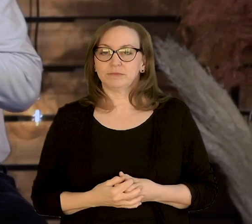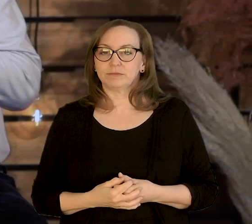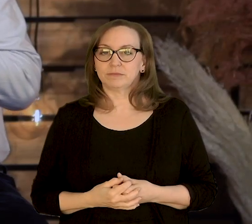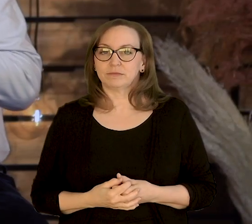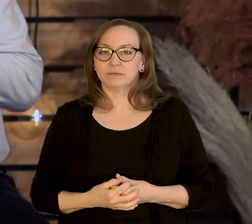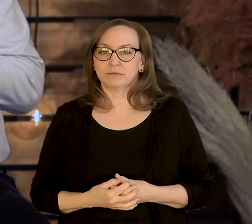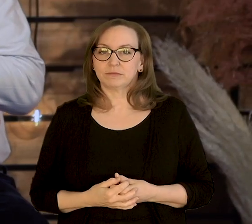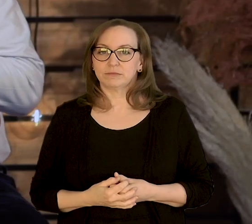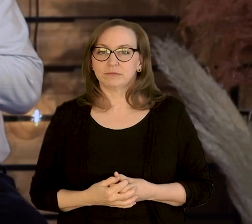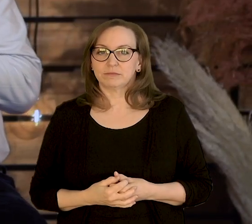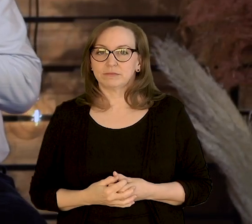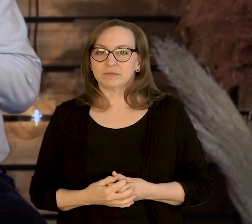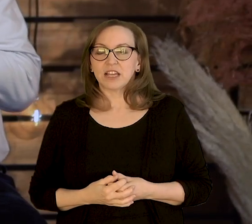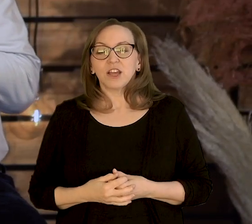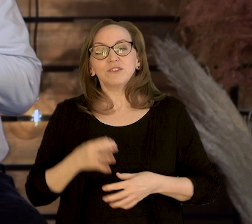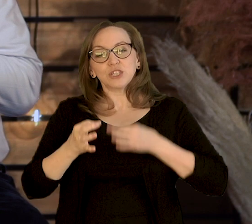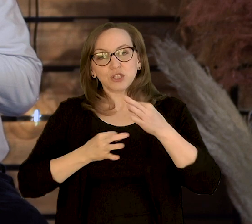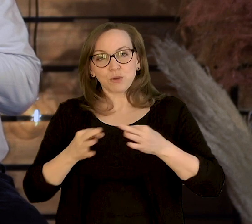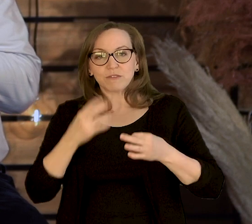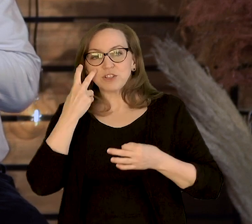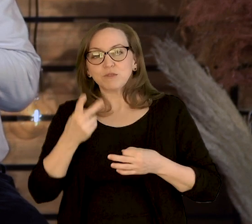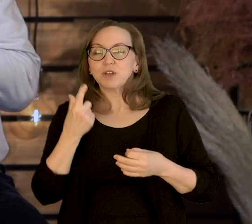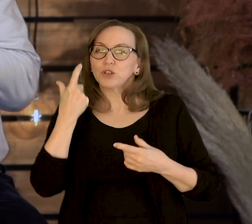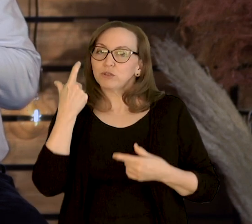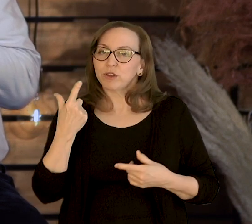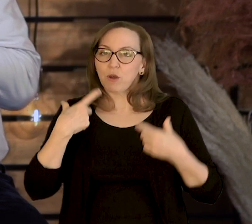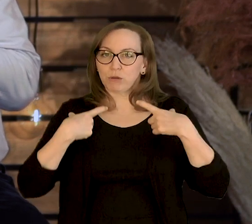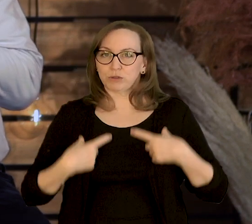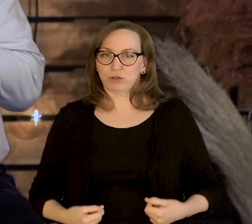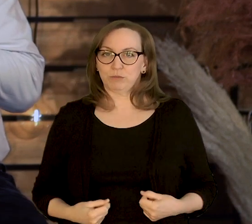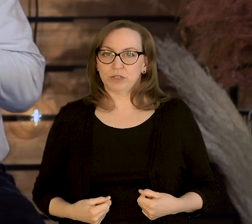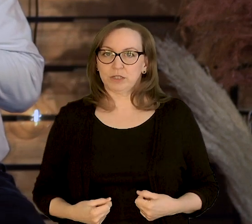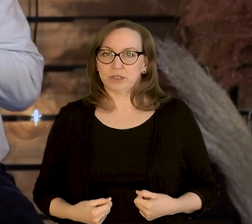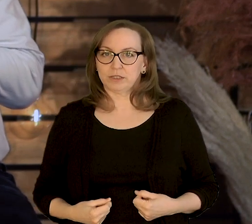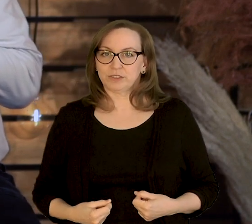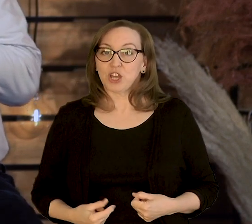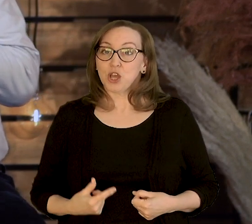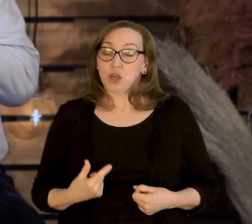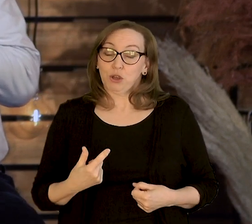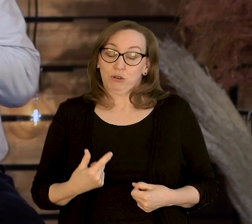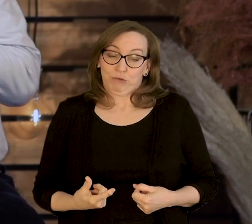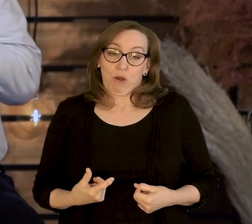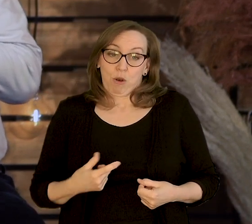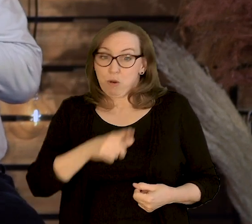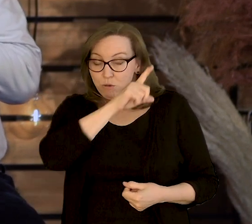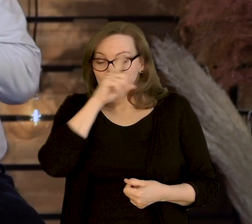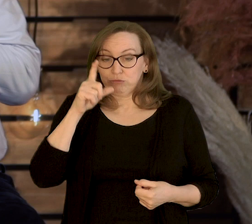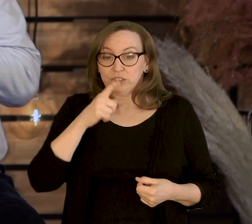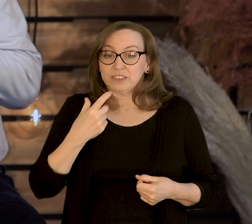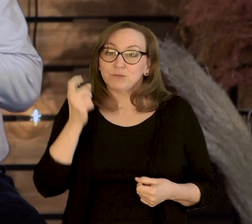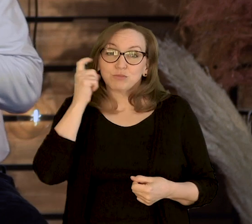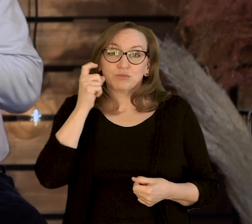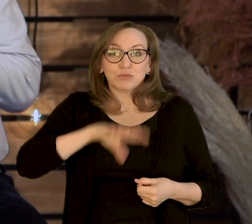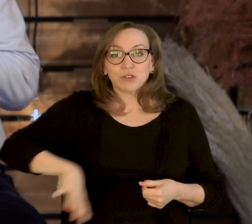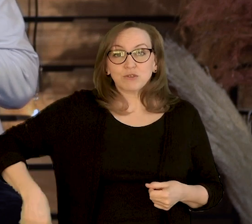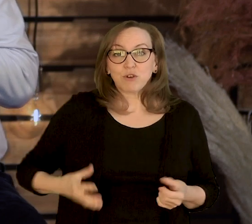dwóch ludzi z podobnego, dodajmy, kryminalnego środowiska.